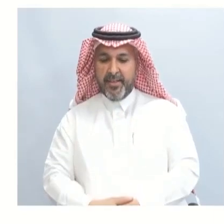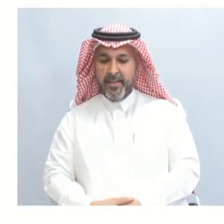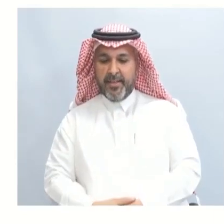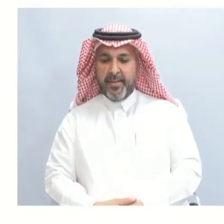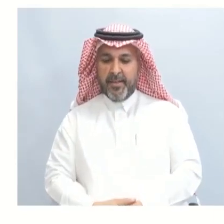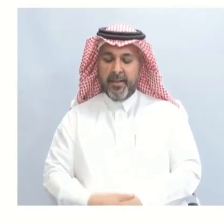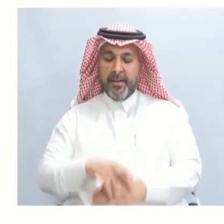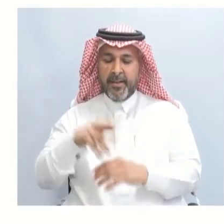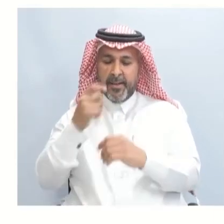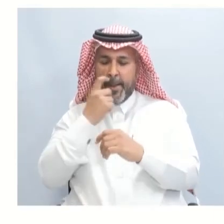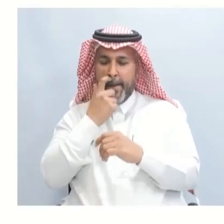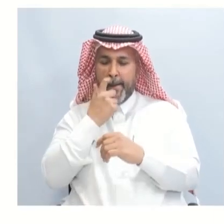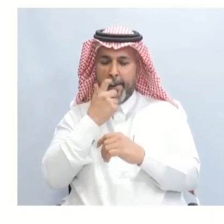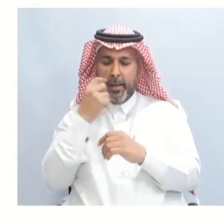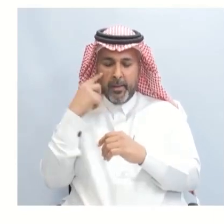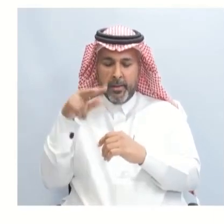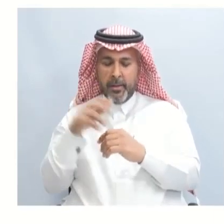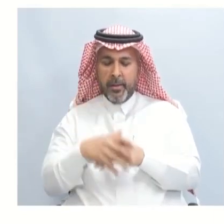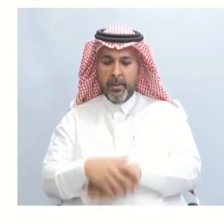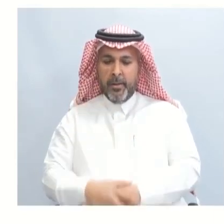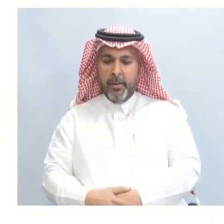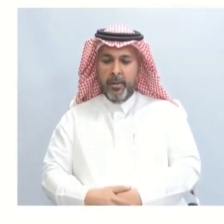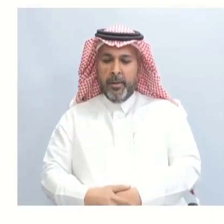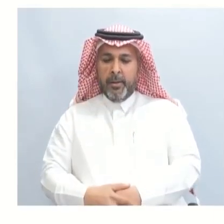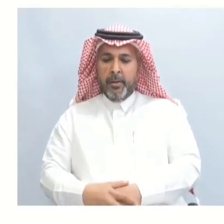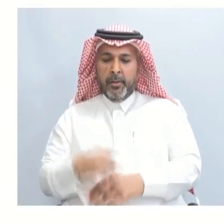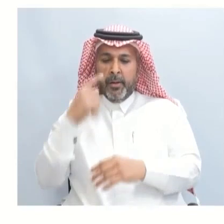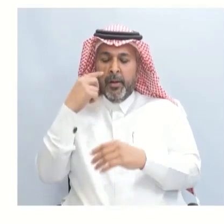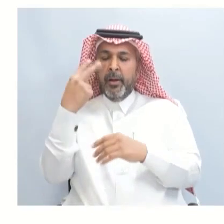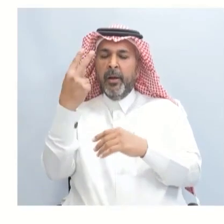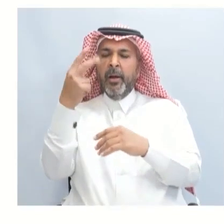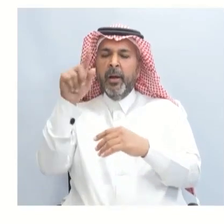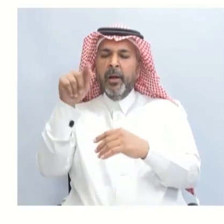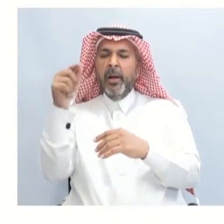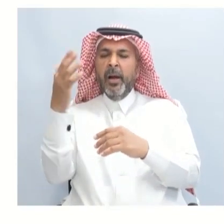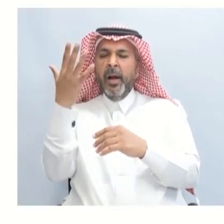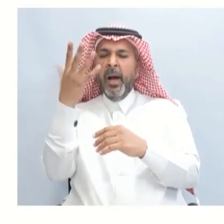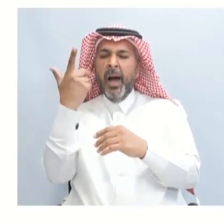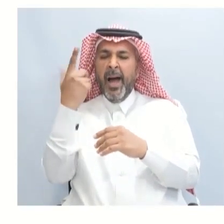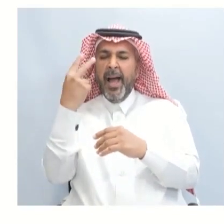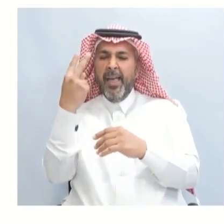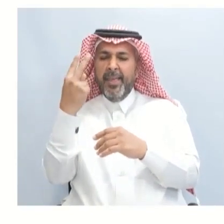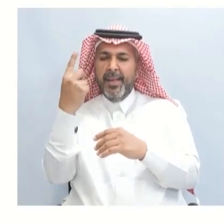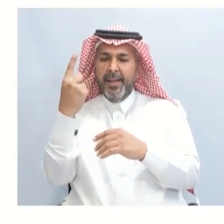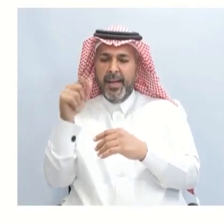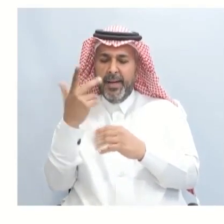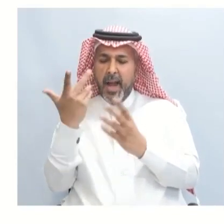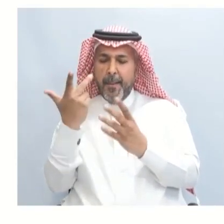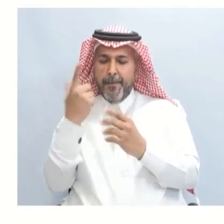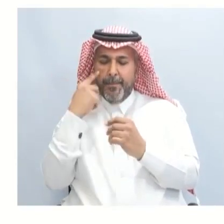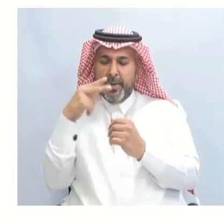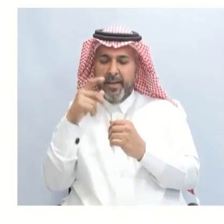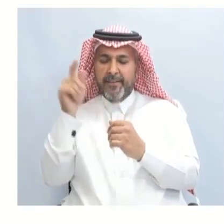اذا تغيرت قيمه مثلا الاثنين ار الار تغيرت قيمتها اصبحت اين ار كم ستكون قيمه الاف